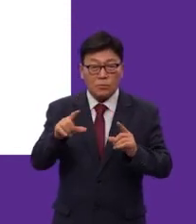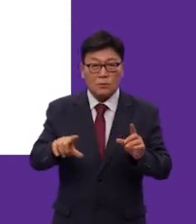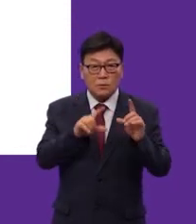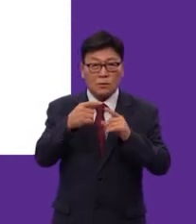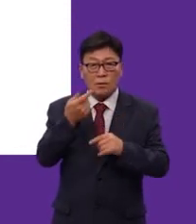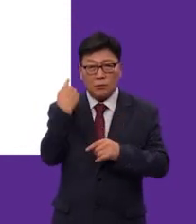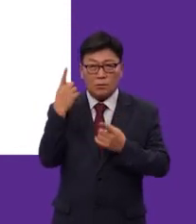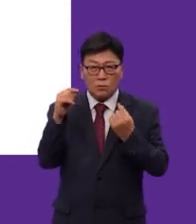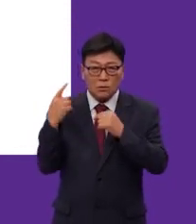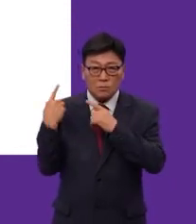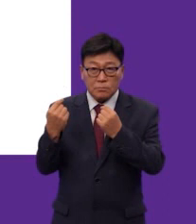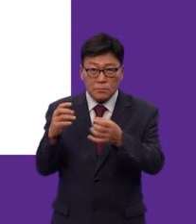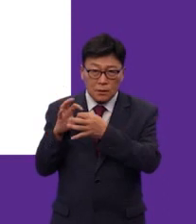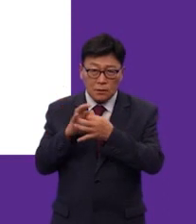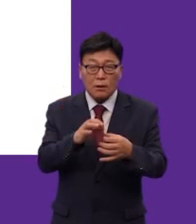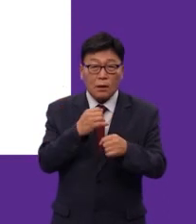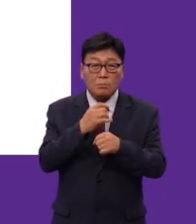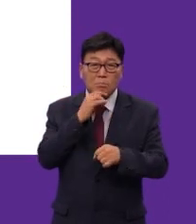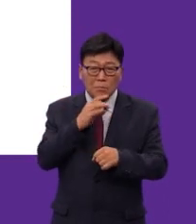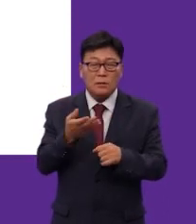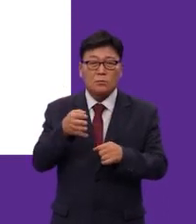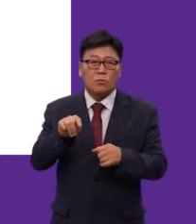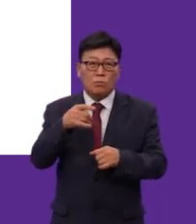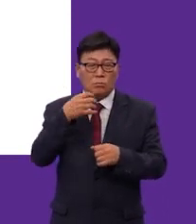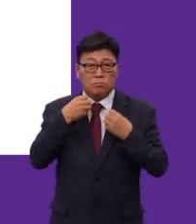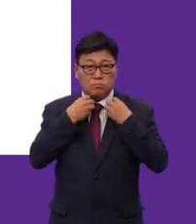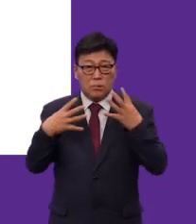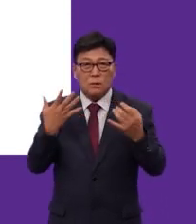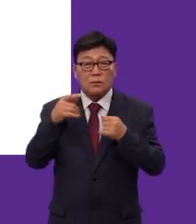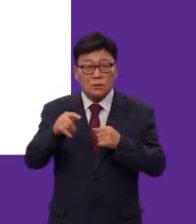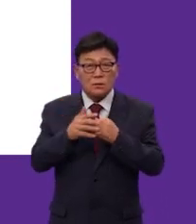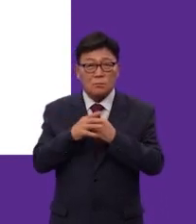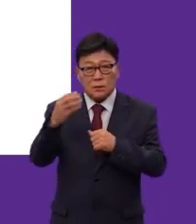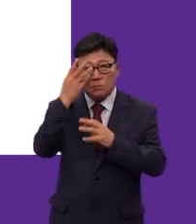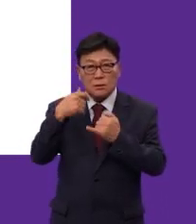같이 이어가는 것만으로도 벅찬 청년들은 대출에 대한